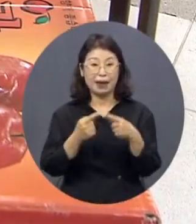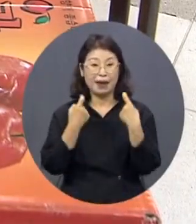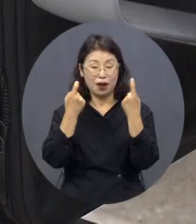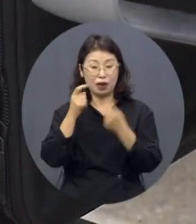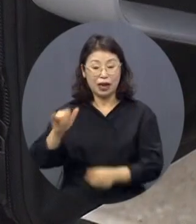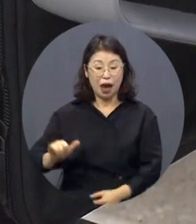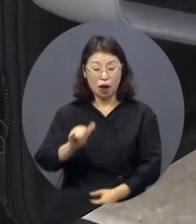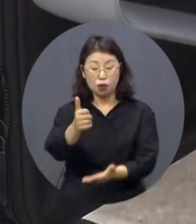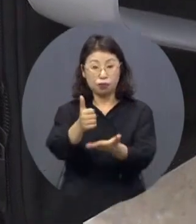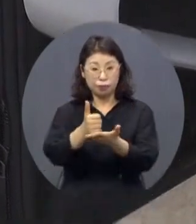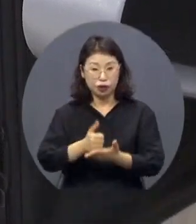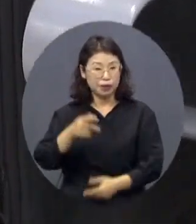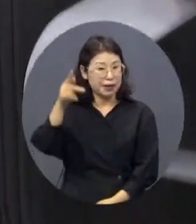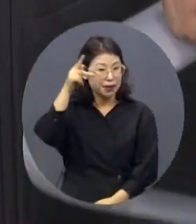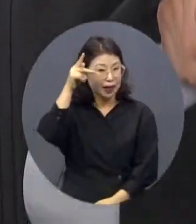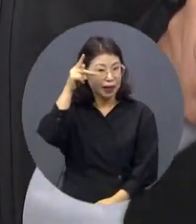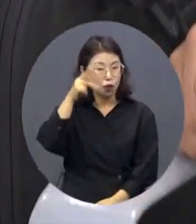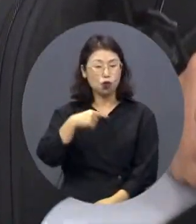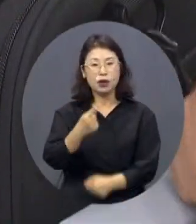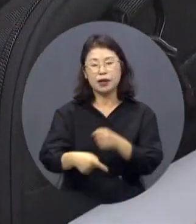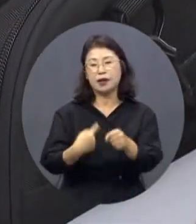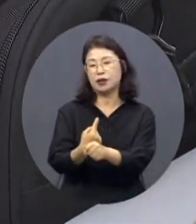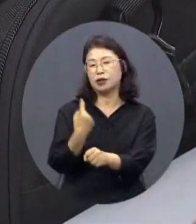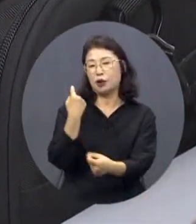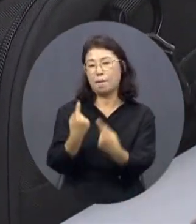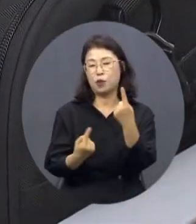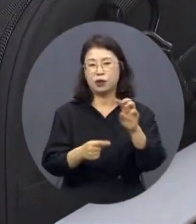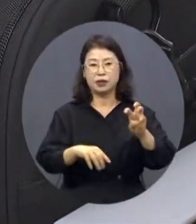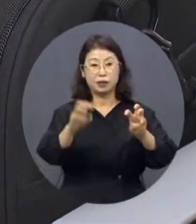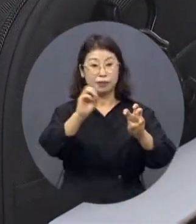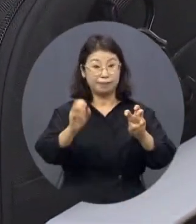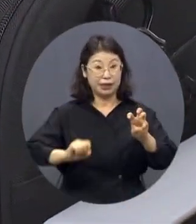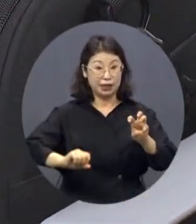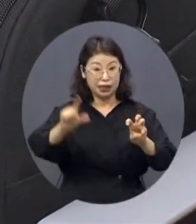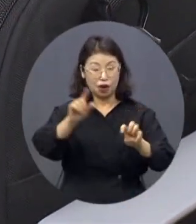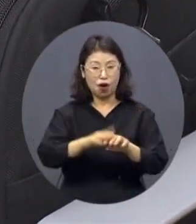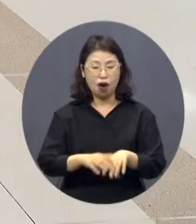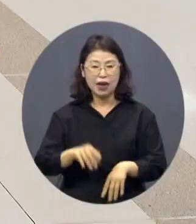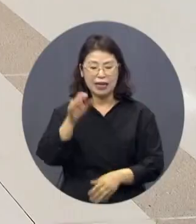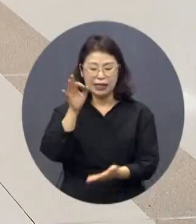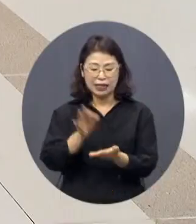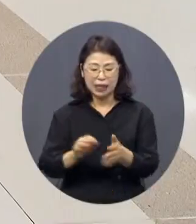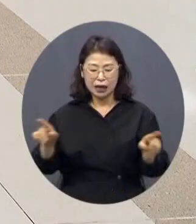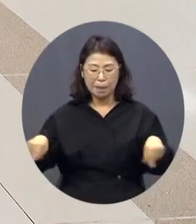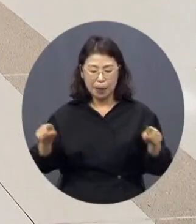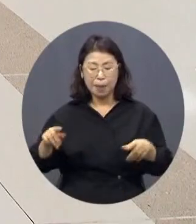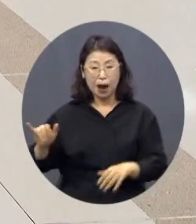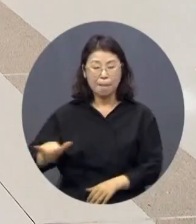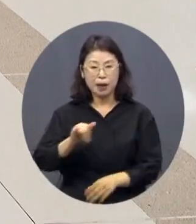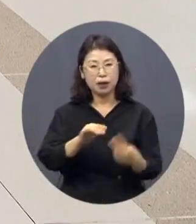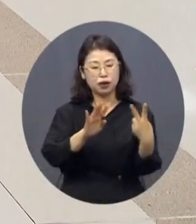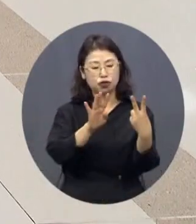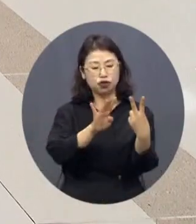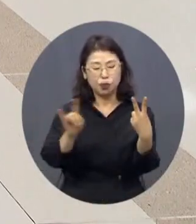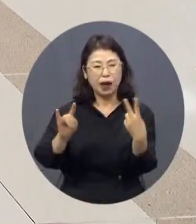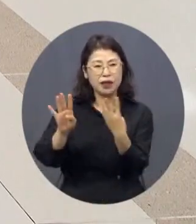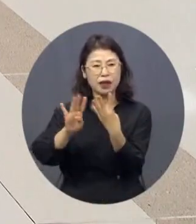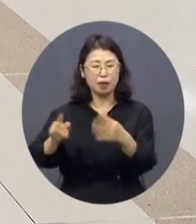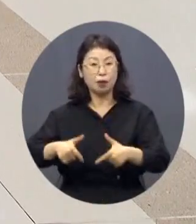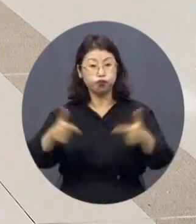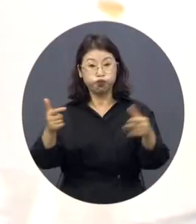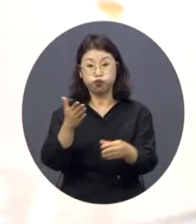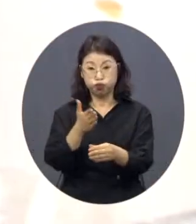항공 승객은 대한항공의 경우 1년 전보다 30% 늘었고 저비용 항공사들은 2배에서 4배까지